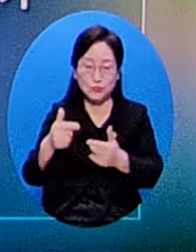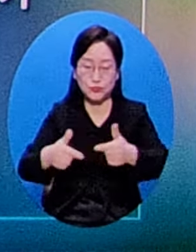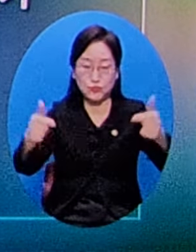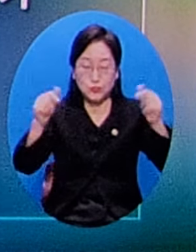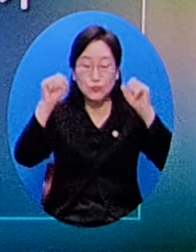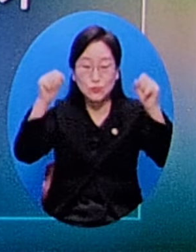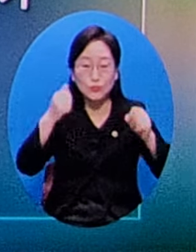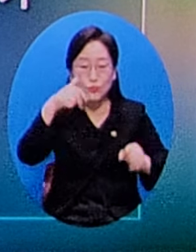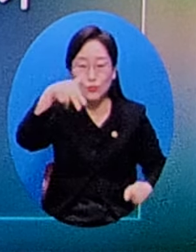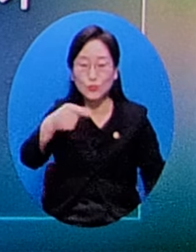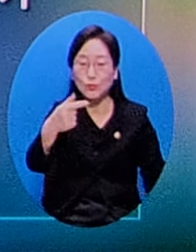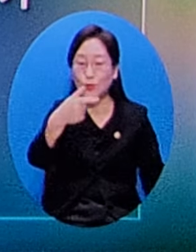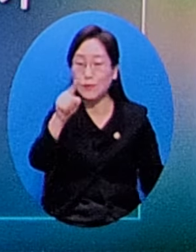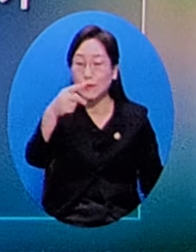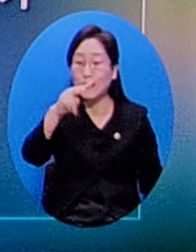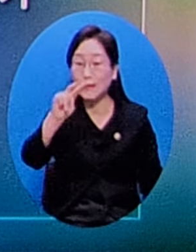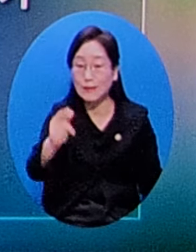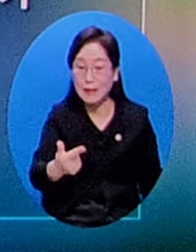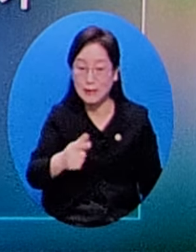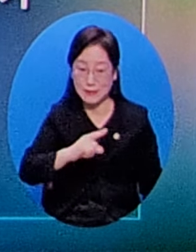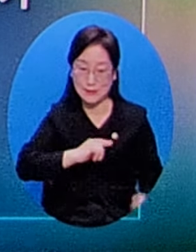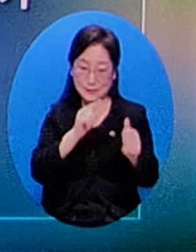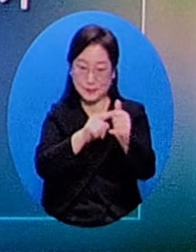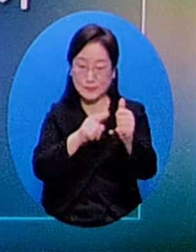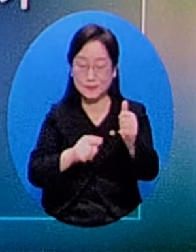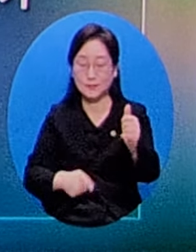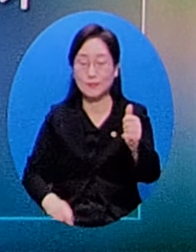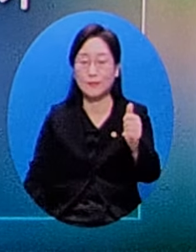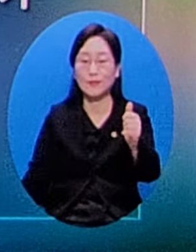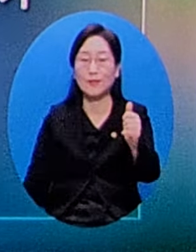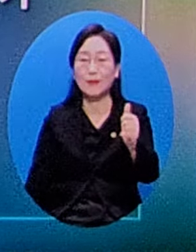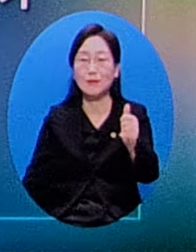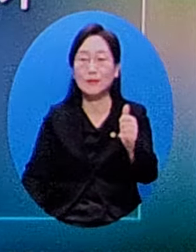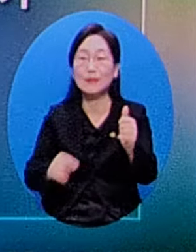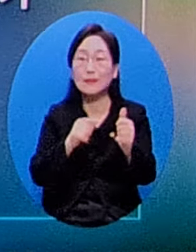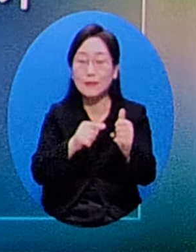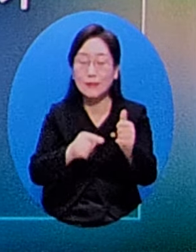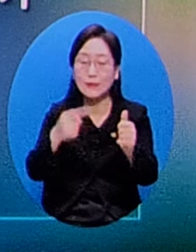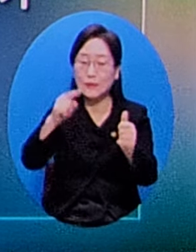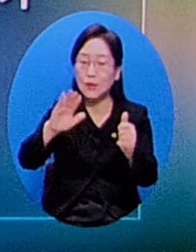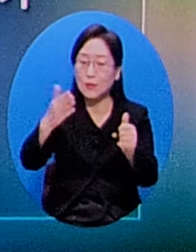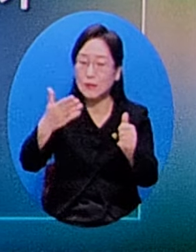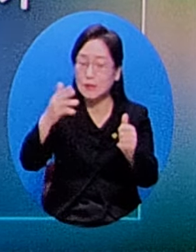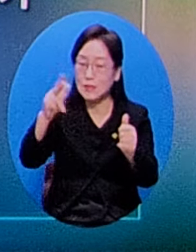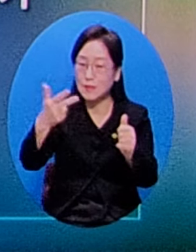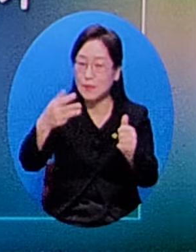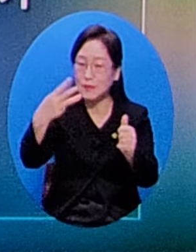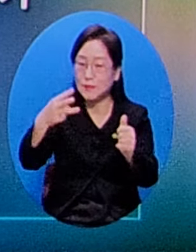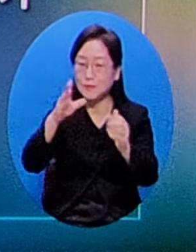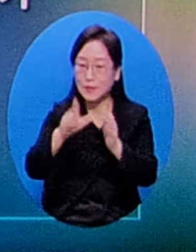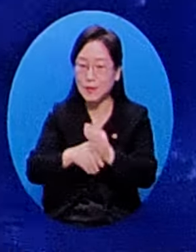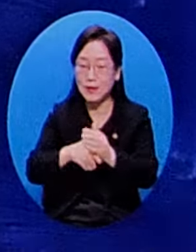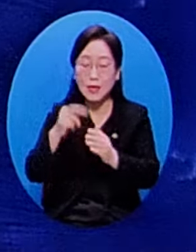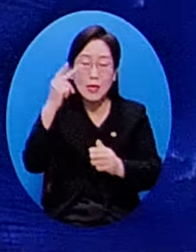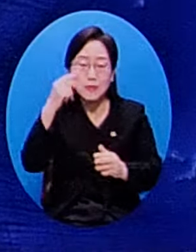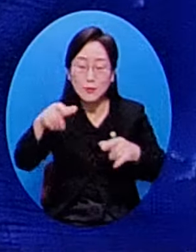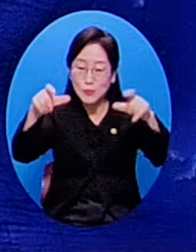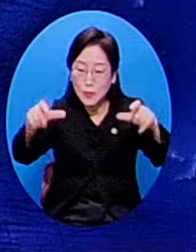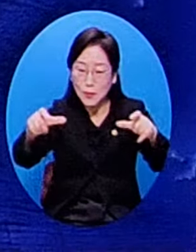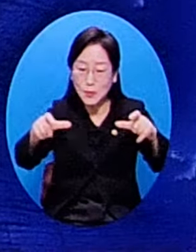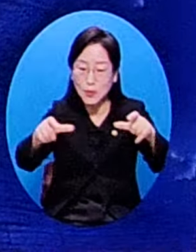조나단 에드워드라고 하는 분이 계십니다. 조나단 에드워드는 1703년 미국 코네티컷주 이스트